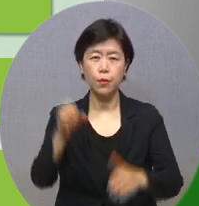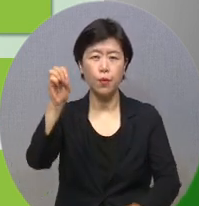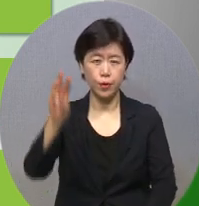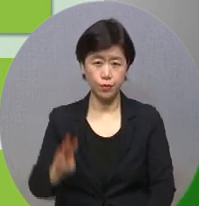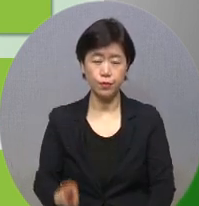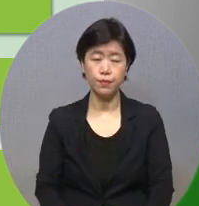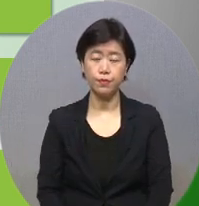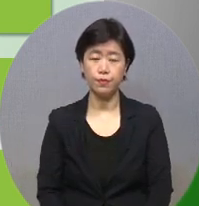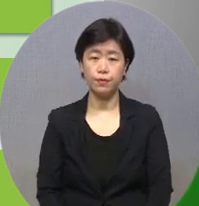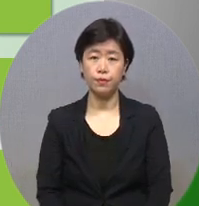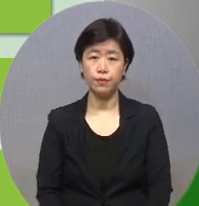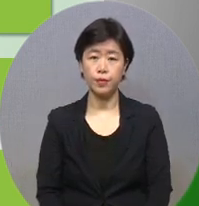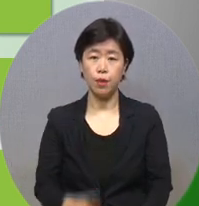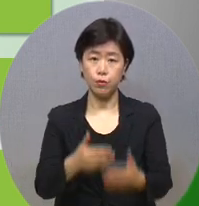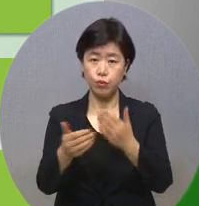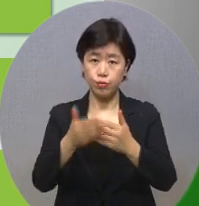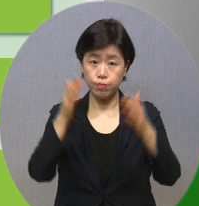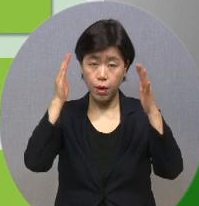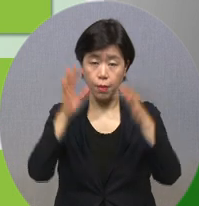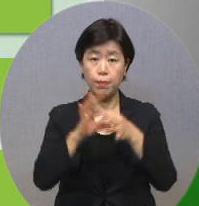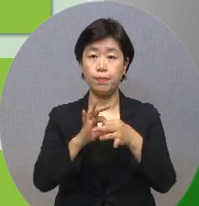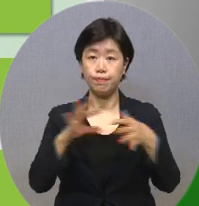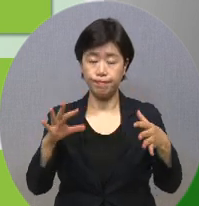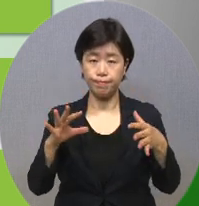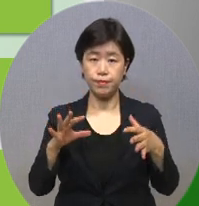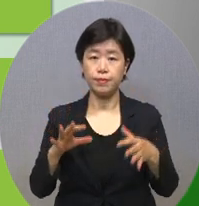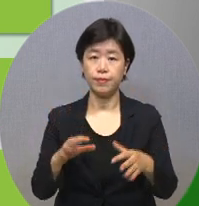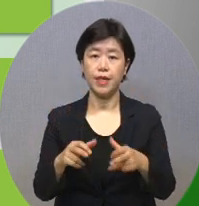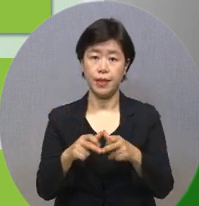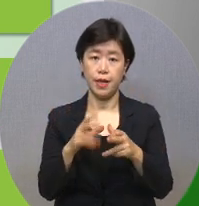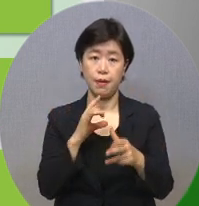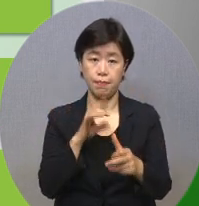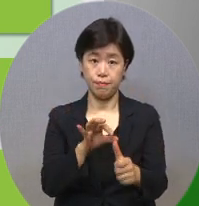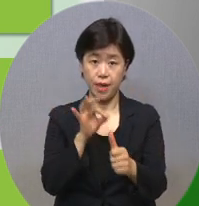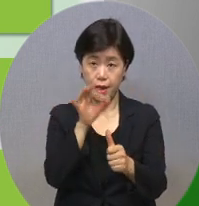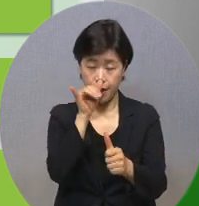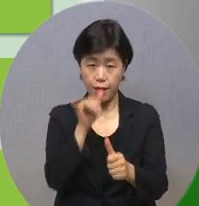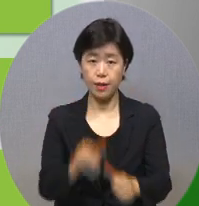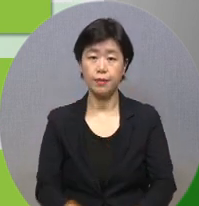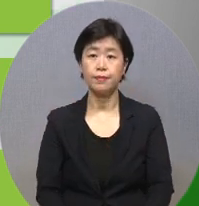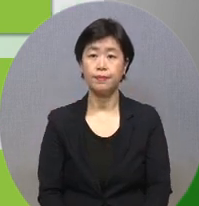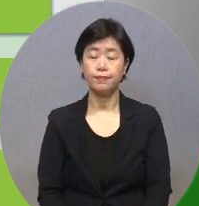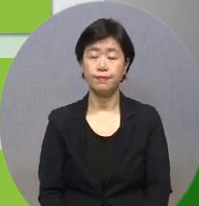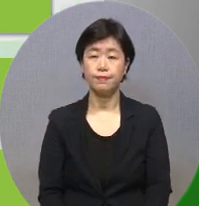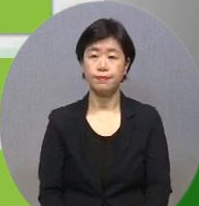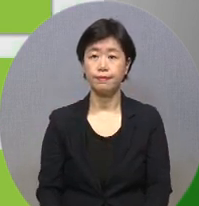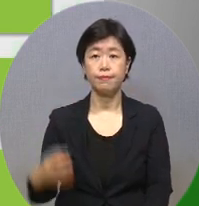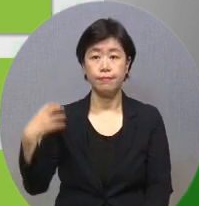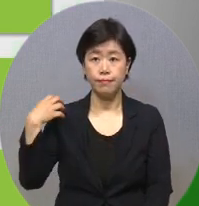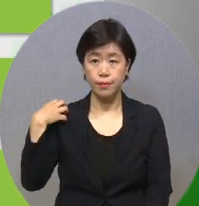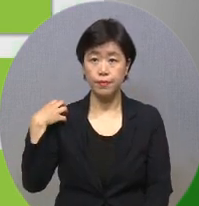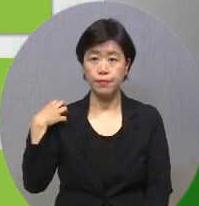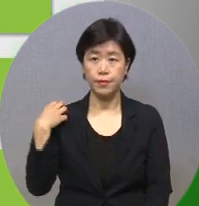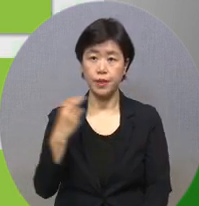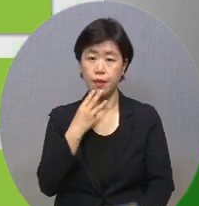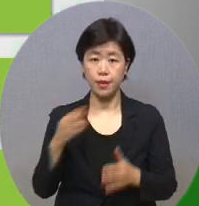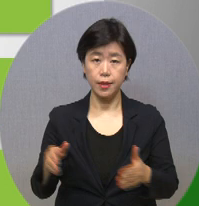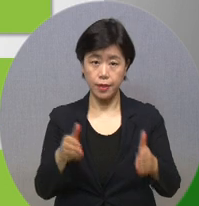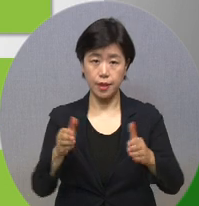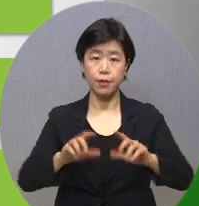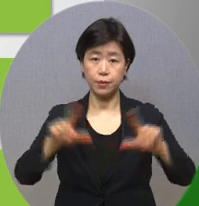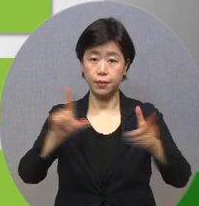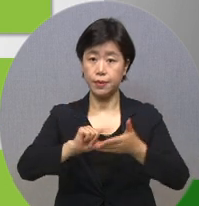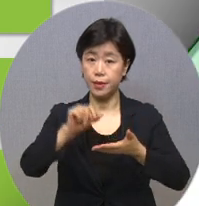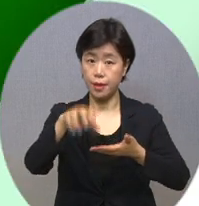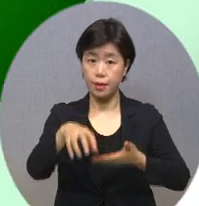광주시입니다. 경력과 학력은 무관하며 상용직을 채용합니다. 장애인만 채용하며 담당 기사는